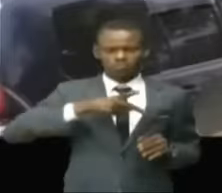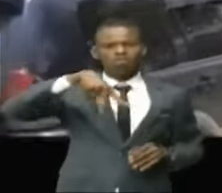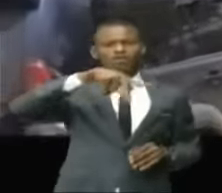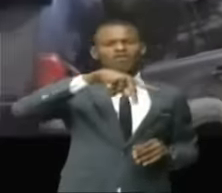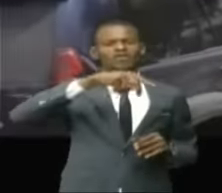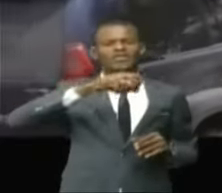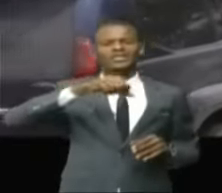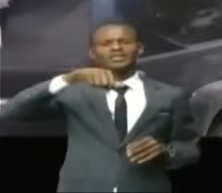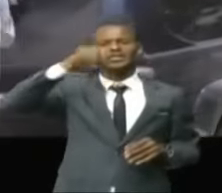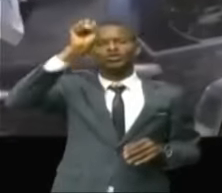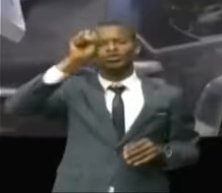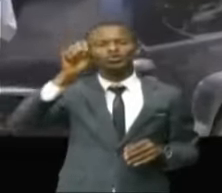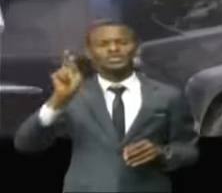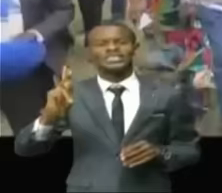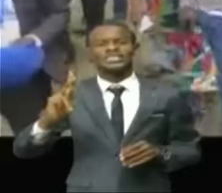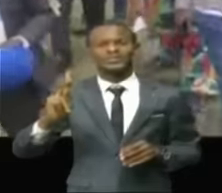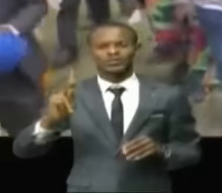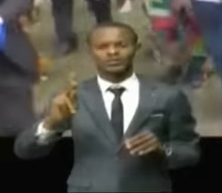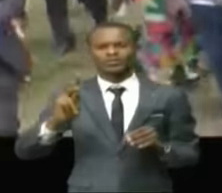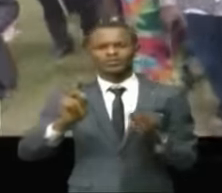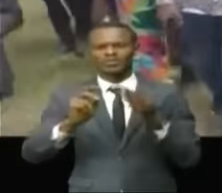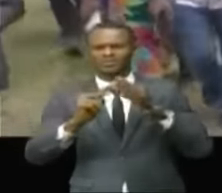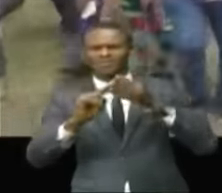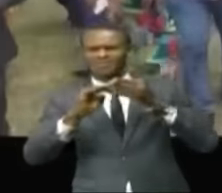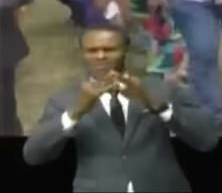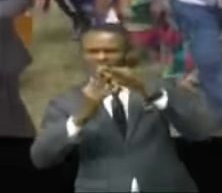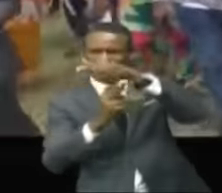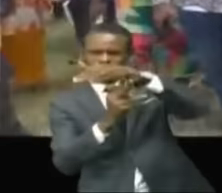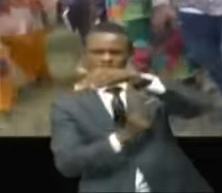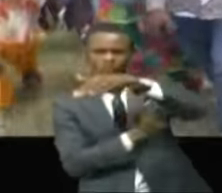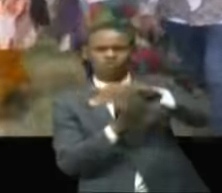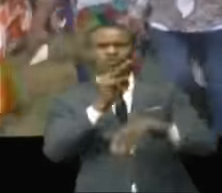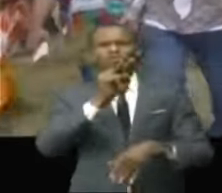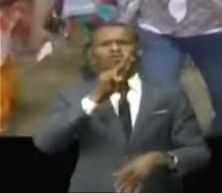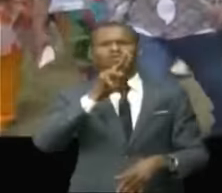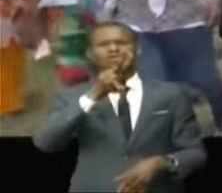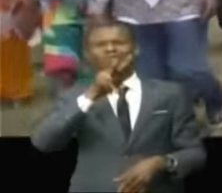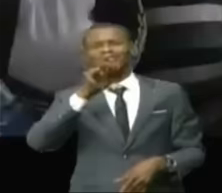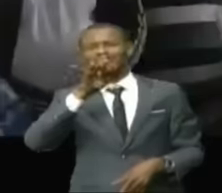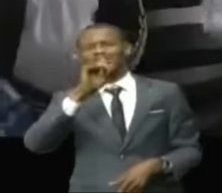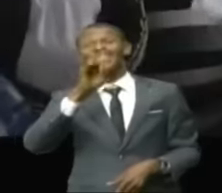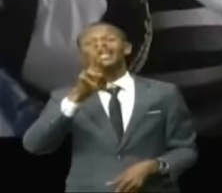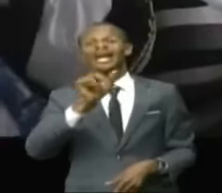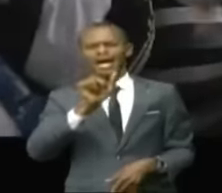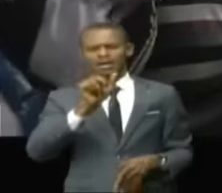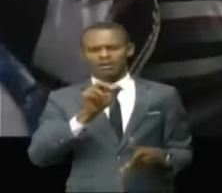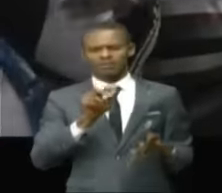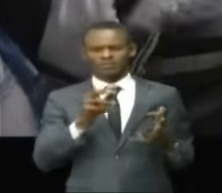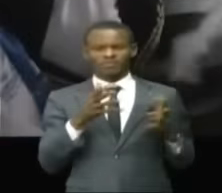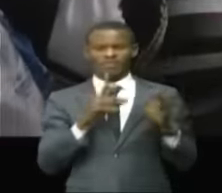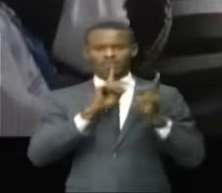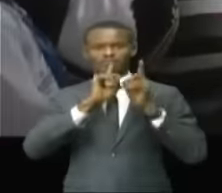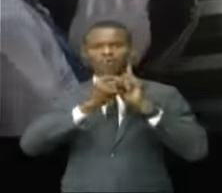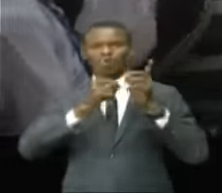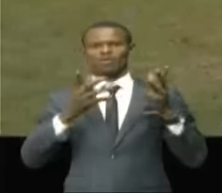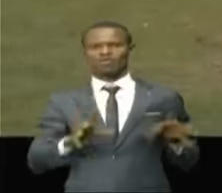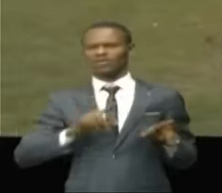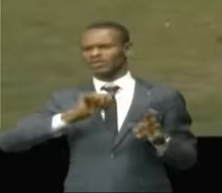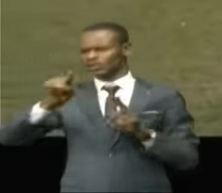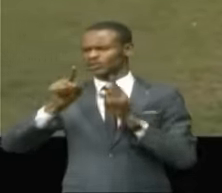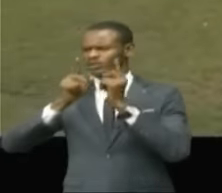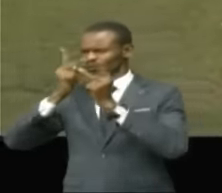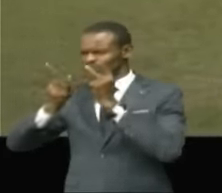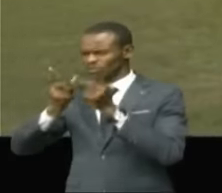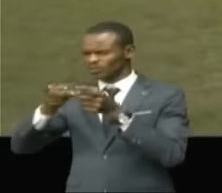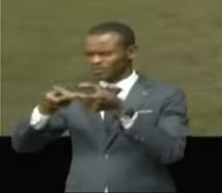Et après, l'autorité morale du Parti des Actions visite plusieurs projets de développement à Kamanyola, notamment la minoterie et les stades